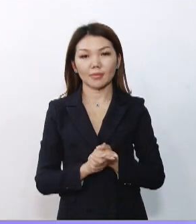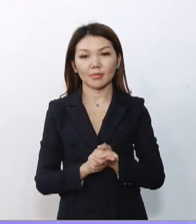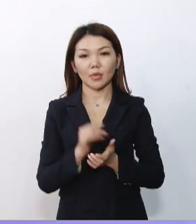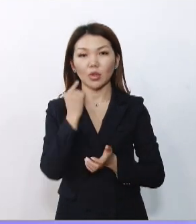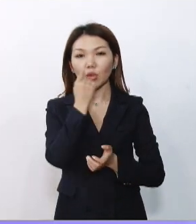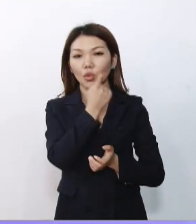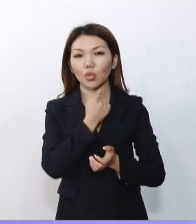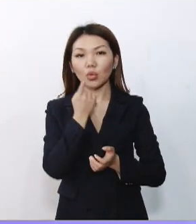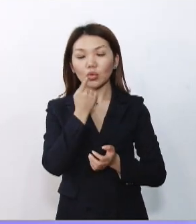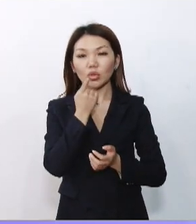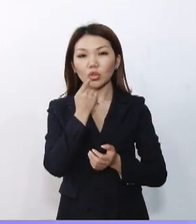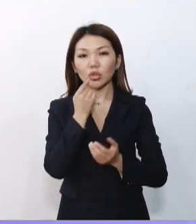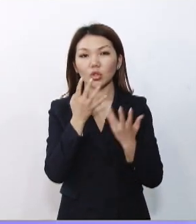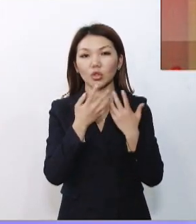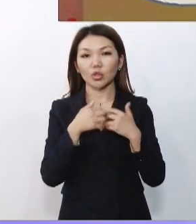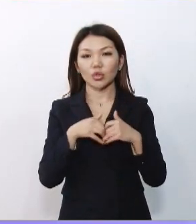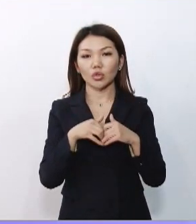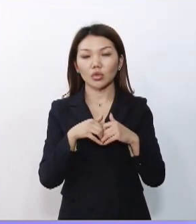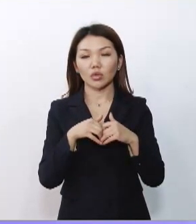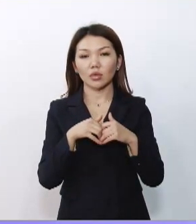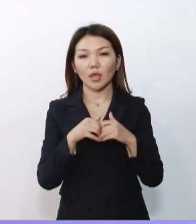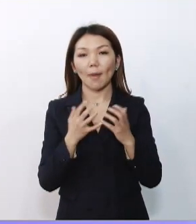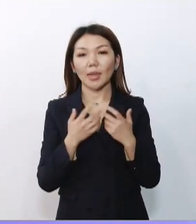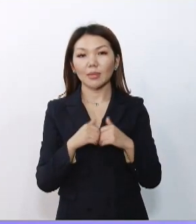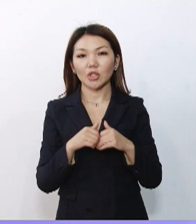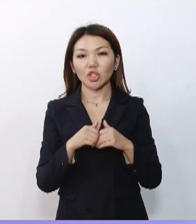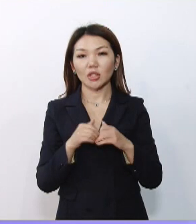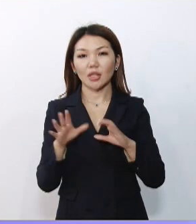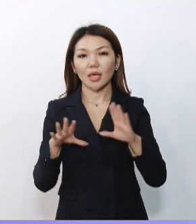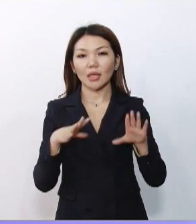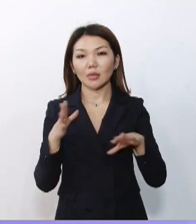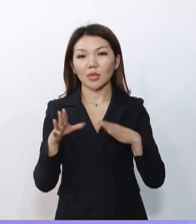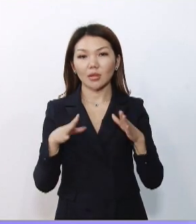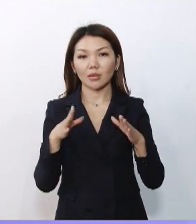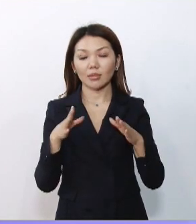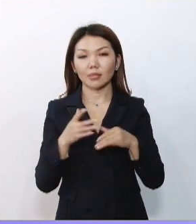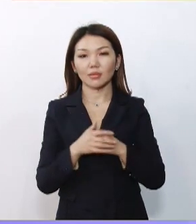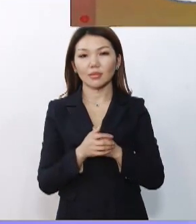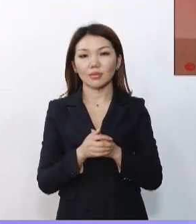Устный счет. Математическая разминка.